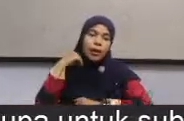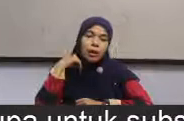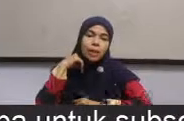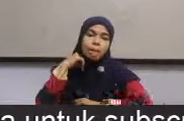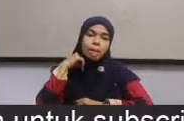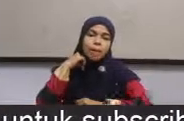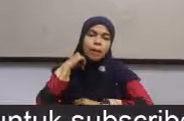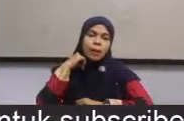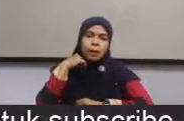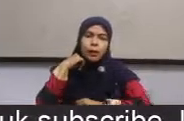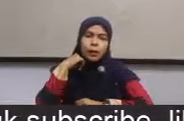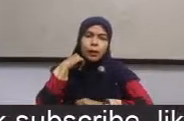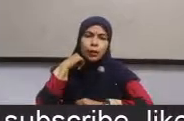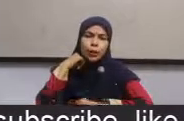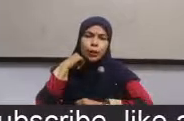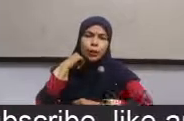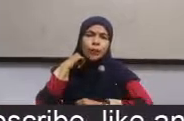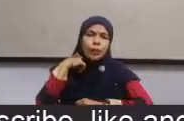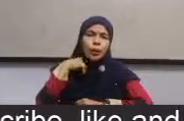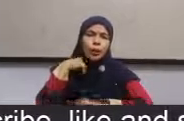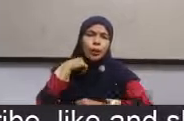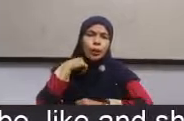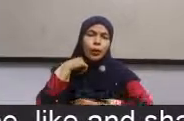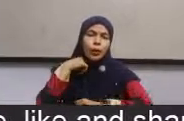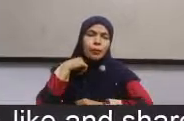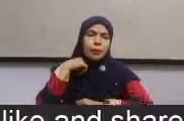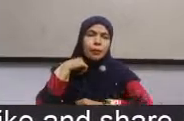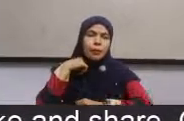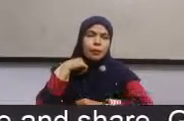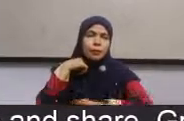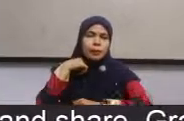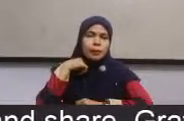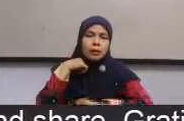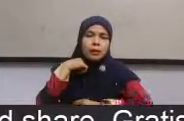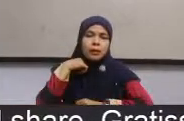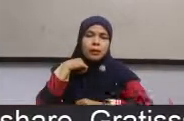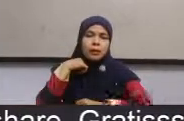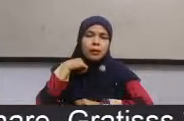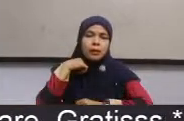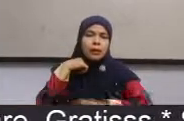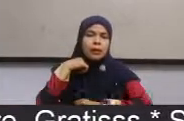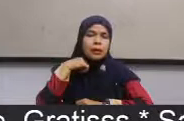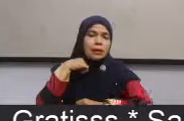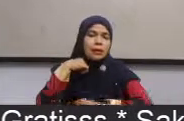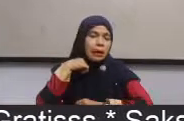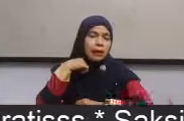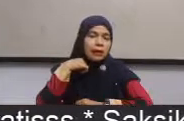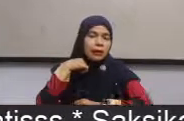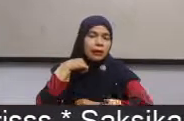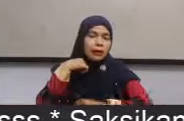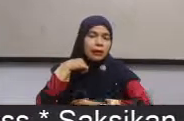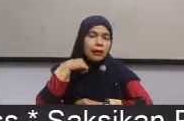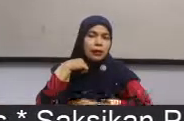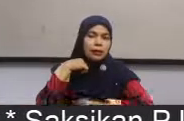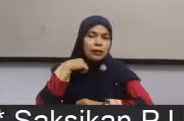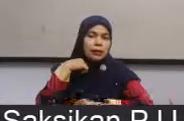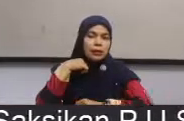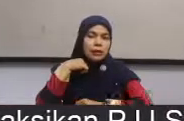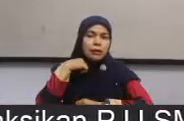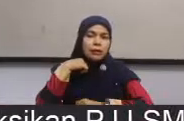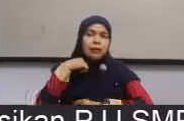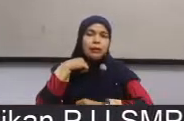berikutnya adalah mendorong pengusaha lokal berkompetensi secara sehat ya